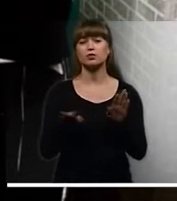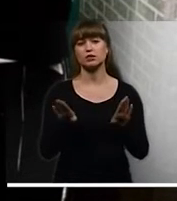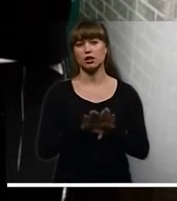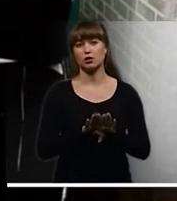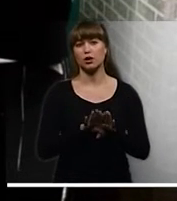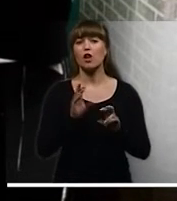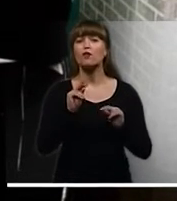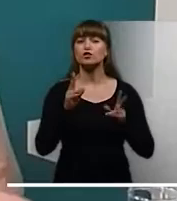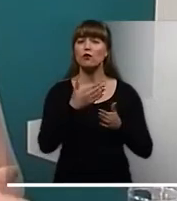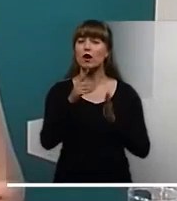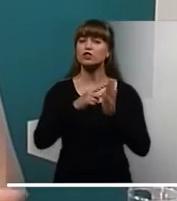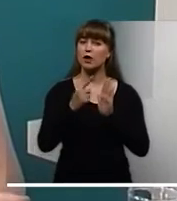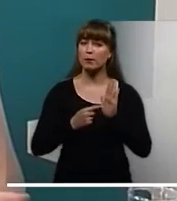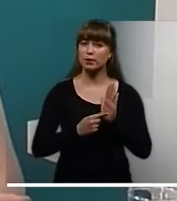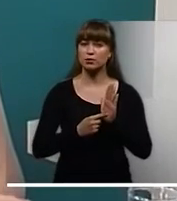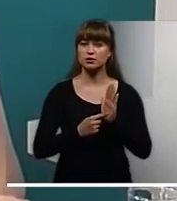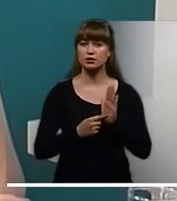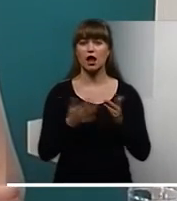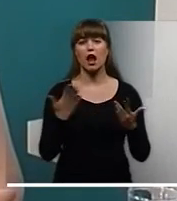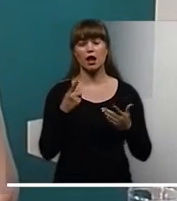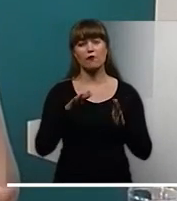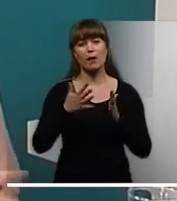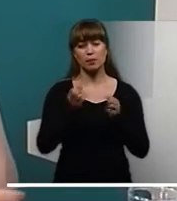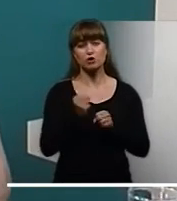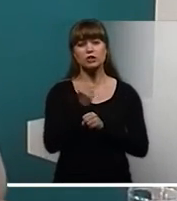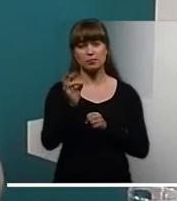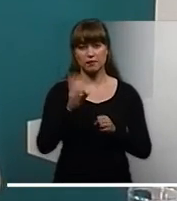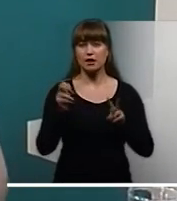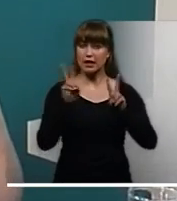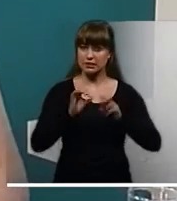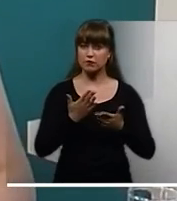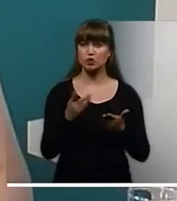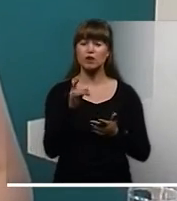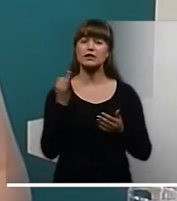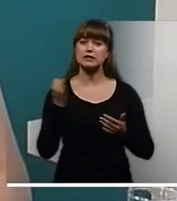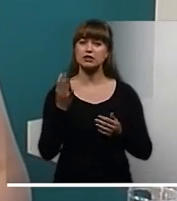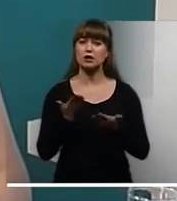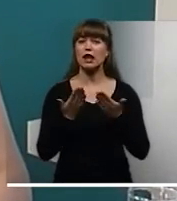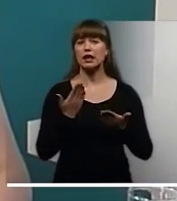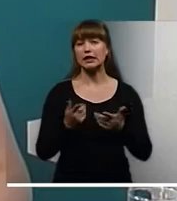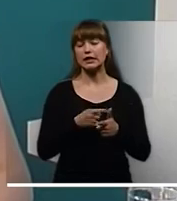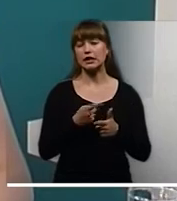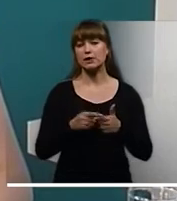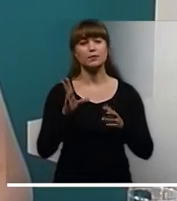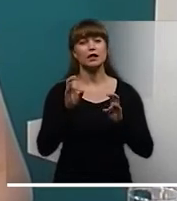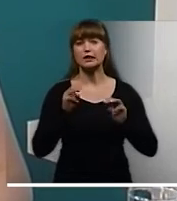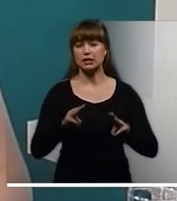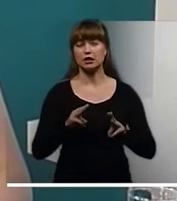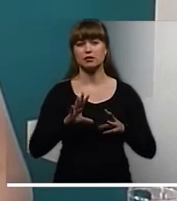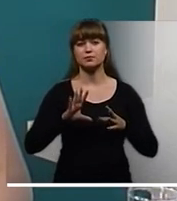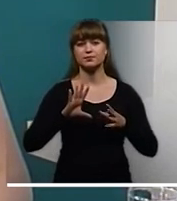какой. В чем ваш вопрос? Как вам получить направление на исследование, которое вас интересует? Или...